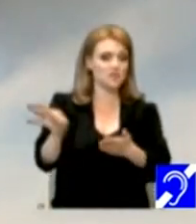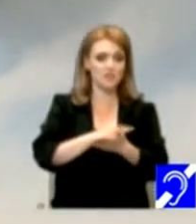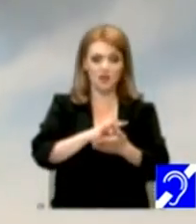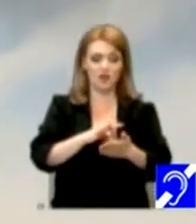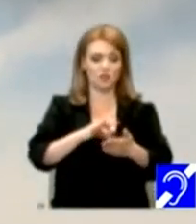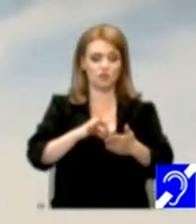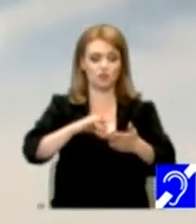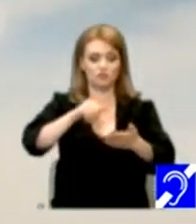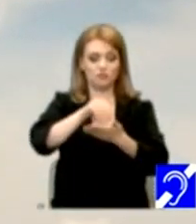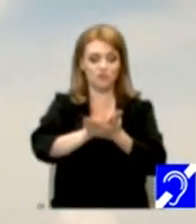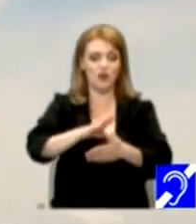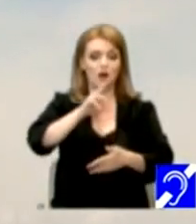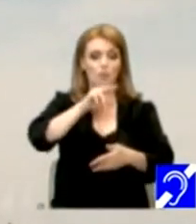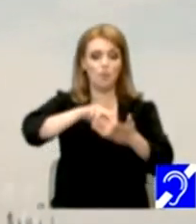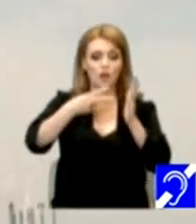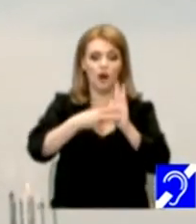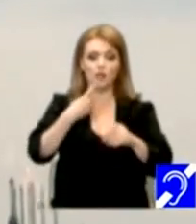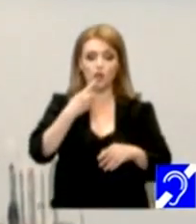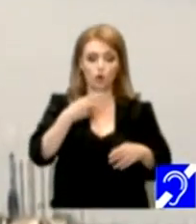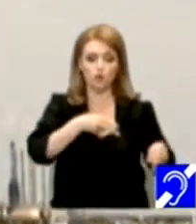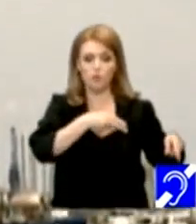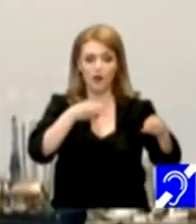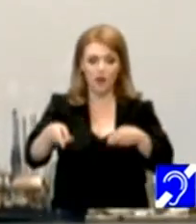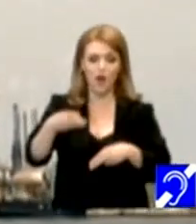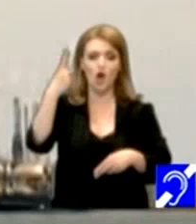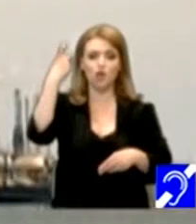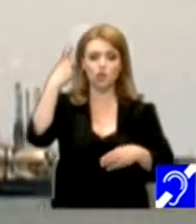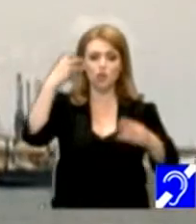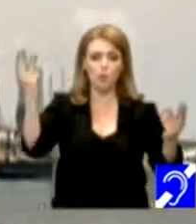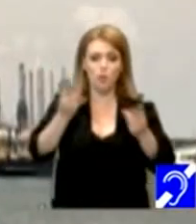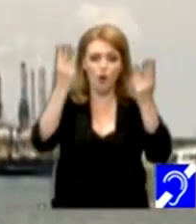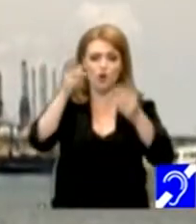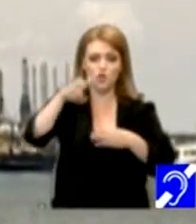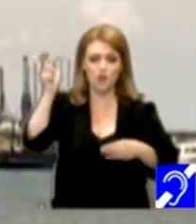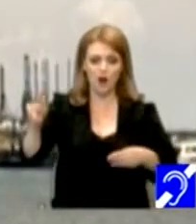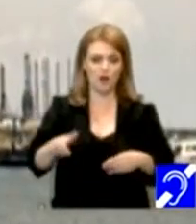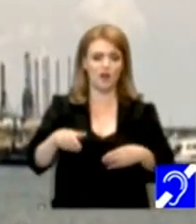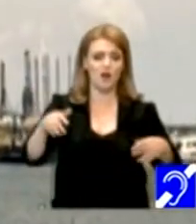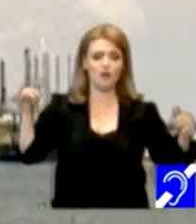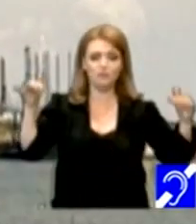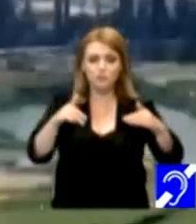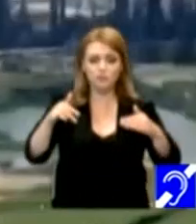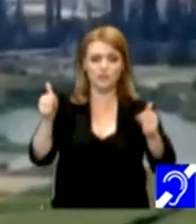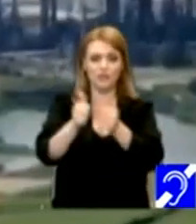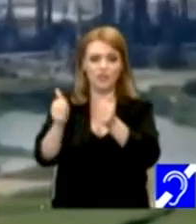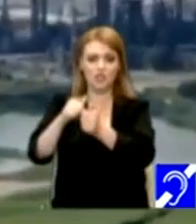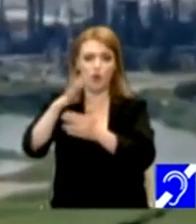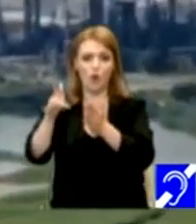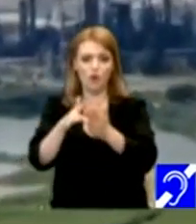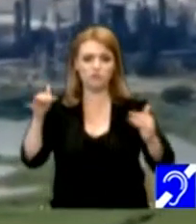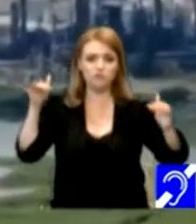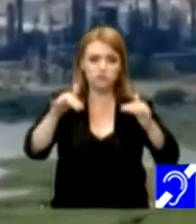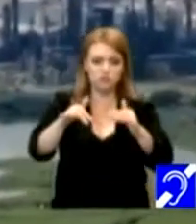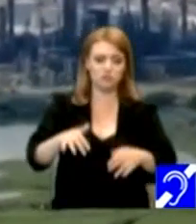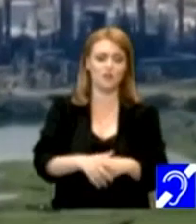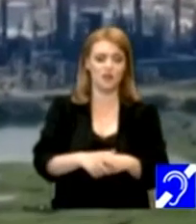planul roșu de intervenție, iar peste 100 de pompieri și paramedici din Constanța și județele alăturate au fost trimiși să